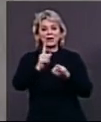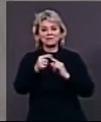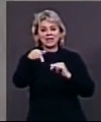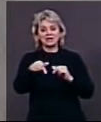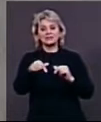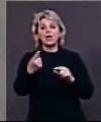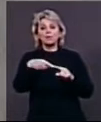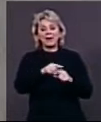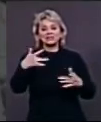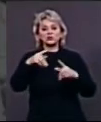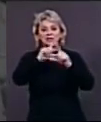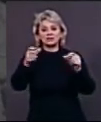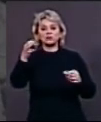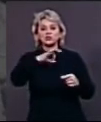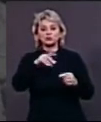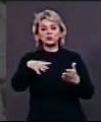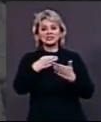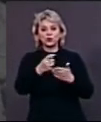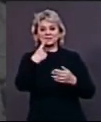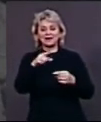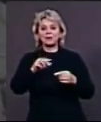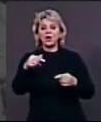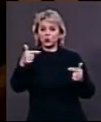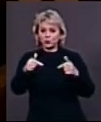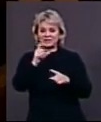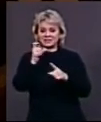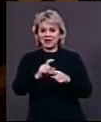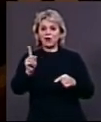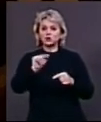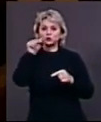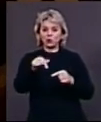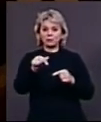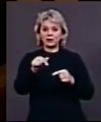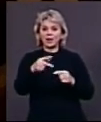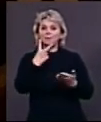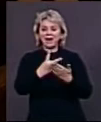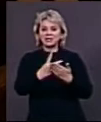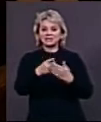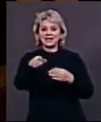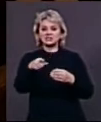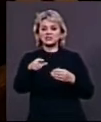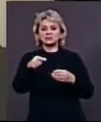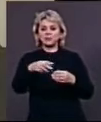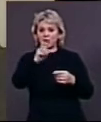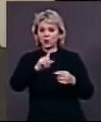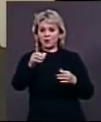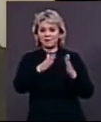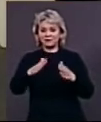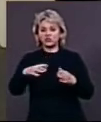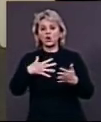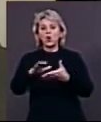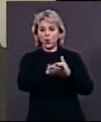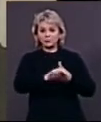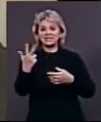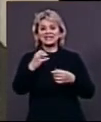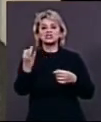вот поэтому театр использует, собственно говоря, ненормативную лексику, чтобы показать пороки общества. Третья